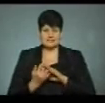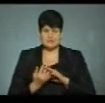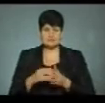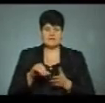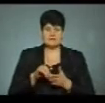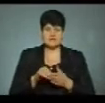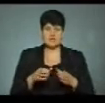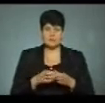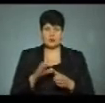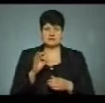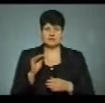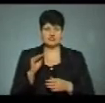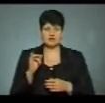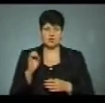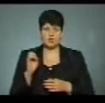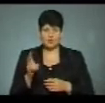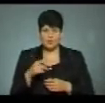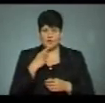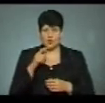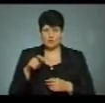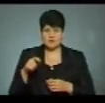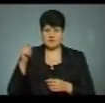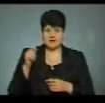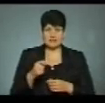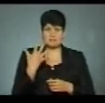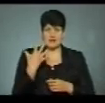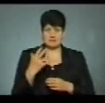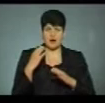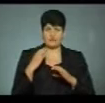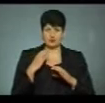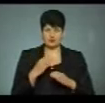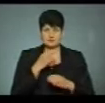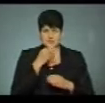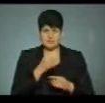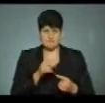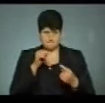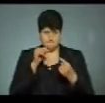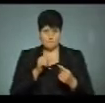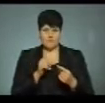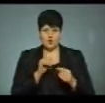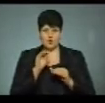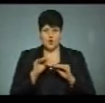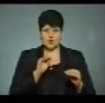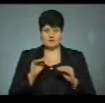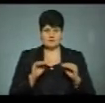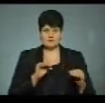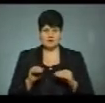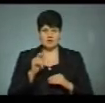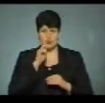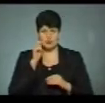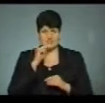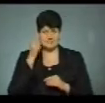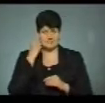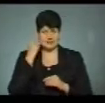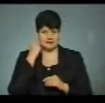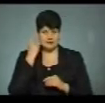цієї громади Олександри Жирук, люди приїхали 5 автобусами, щоб висловитися проти розміщення евакуйованих з Китаю українців у санаторії